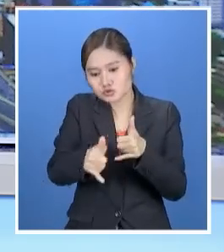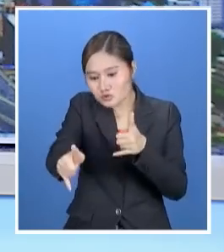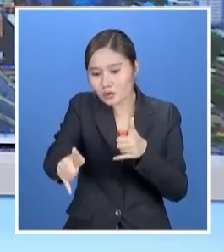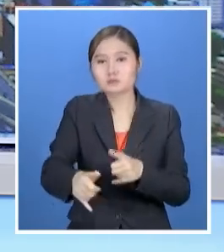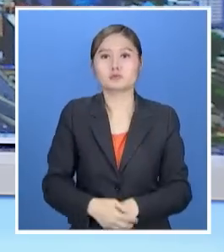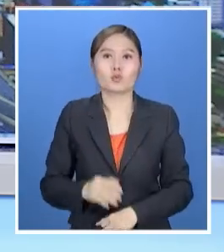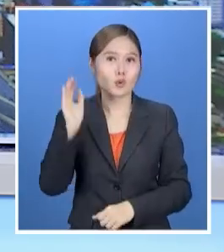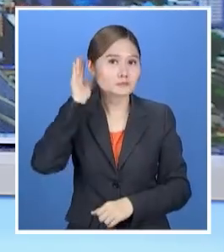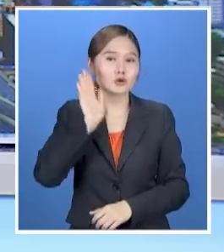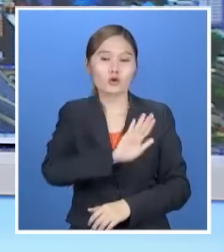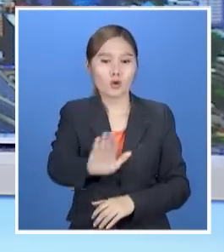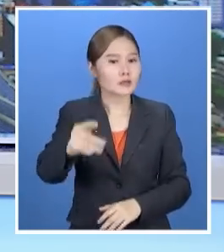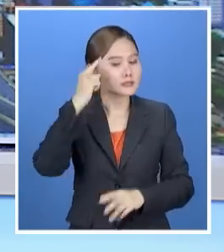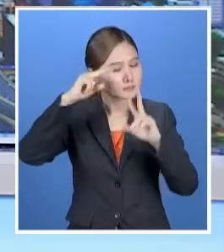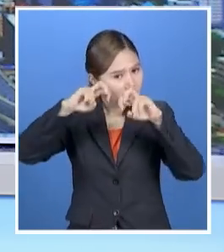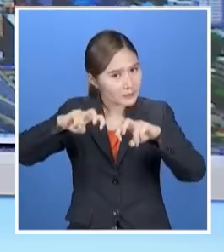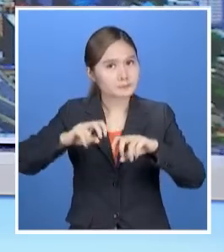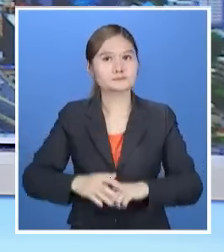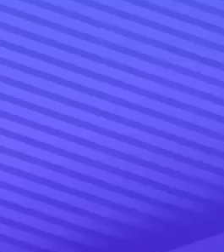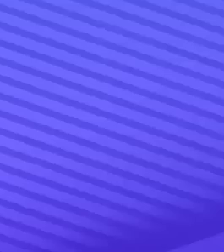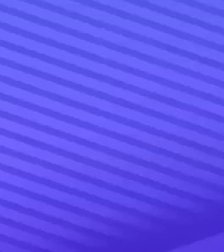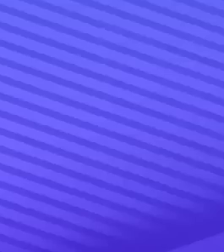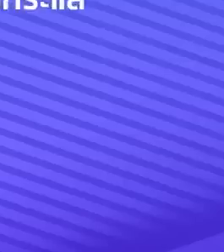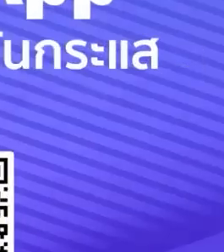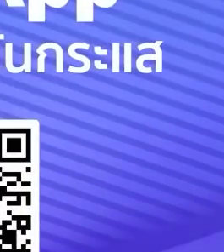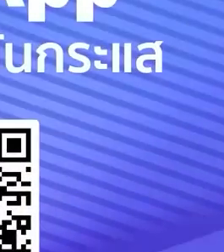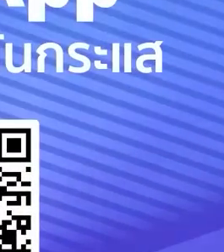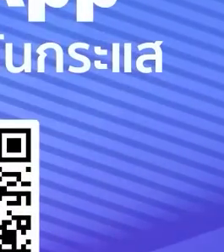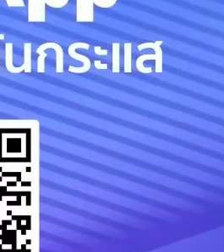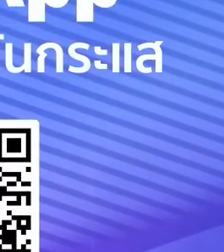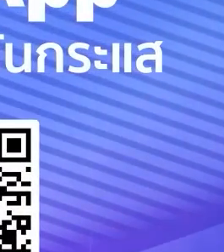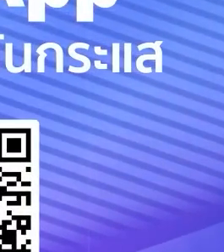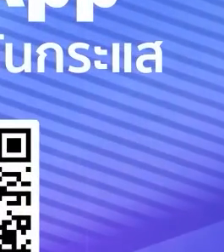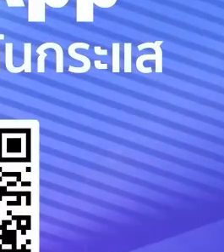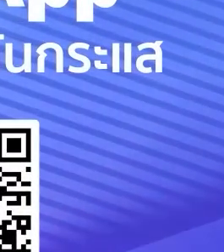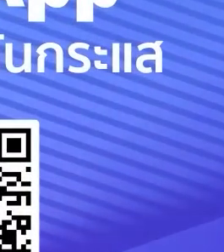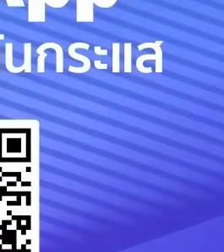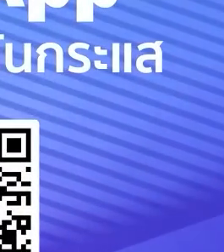นี้ก็เป็นความเชื่อแล้วแต่ท่านผู้ชมจะลองคิดดูแล้วกันนะครับ